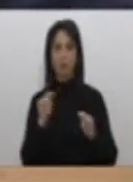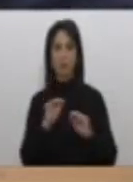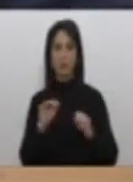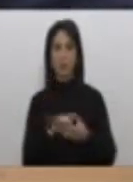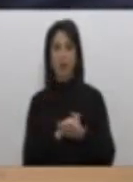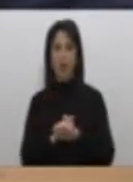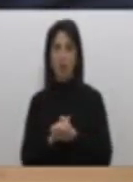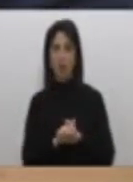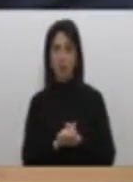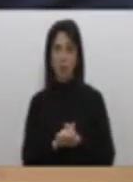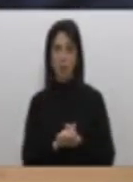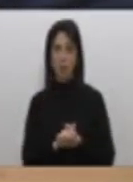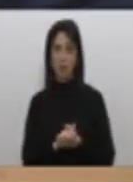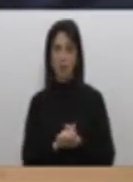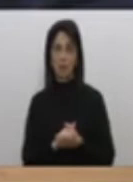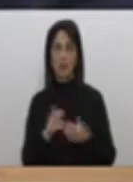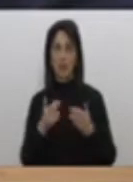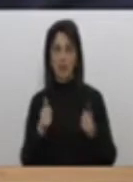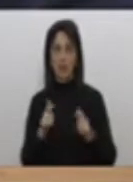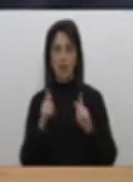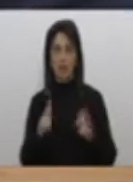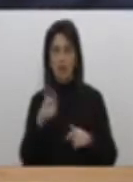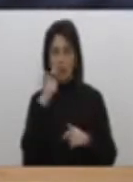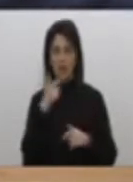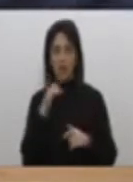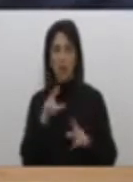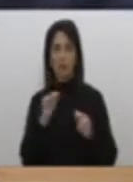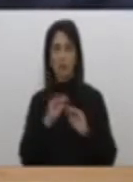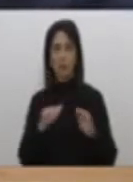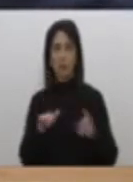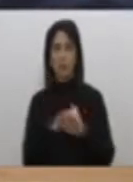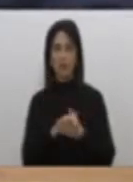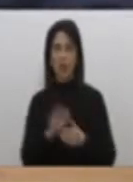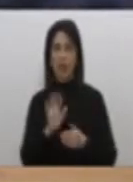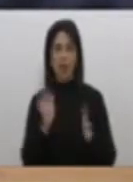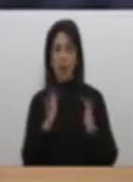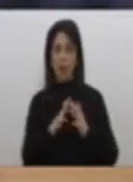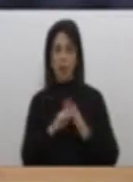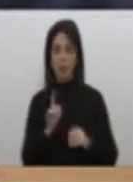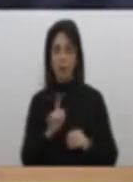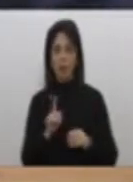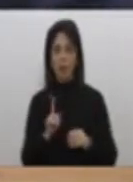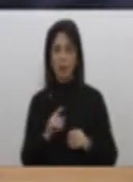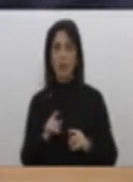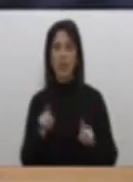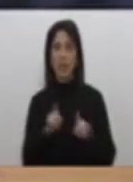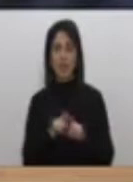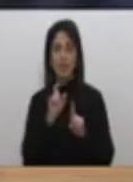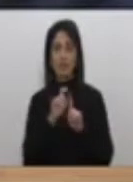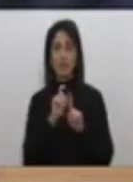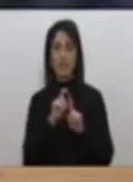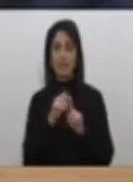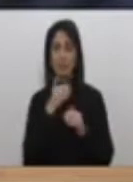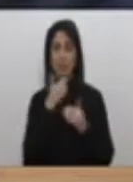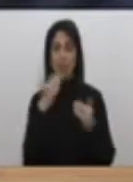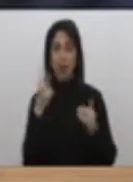ერთიანობა. Dia, getahvevit, vatono Georgi, mshvidoba da ertianoba da ara oms. Risi ritorikats, bolo mteli